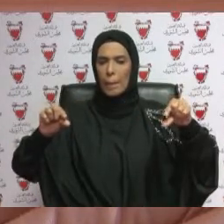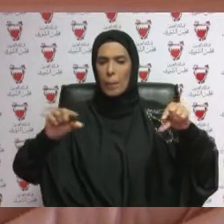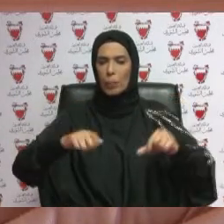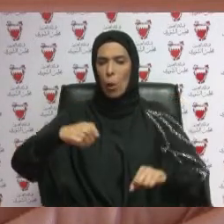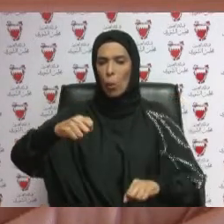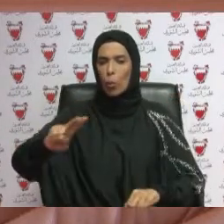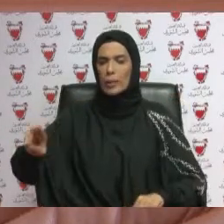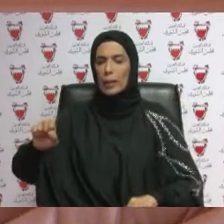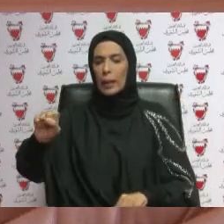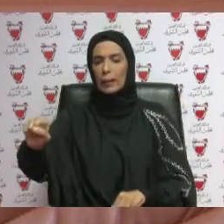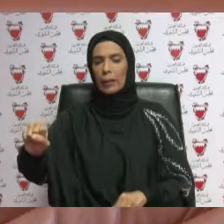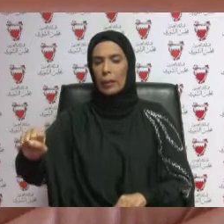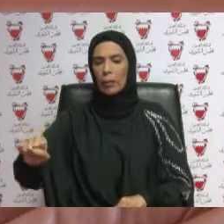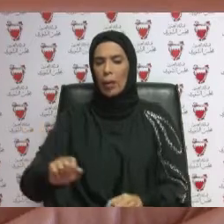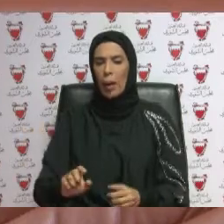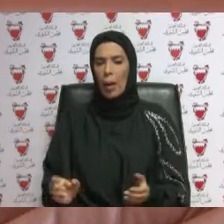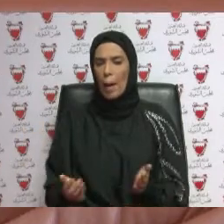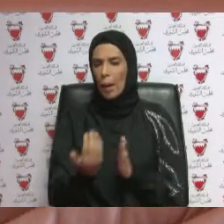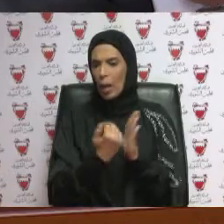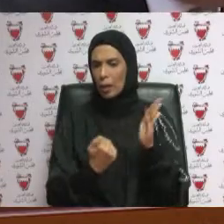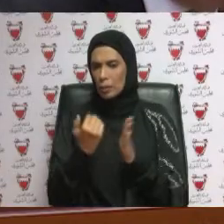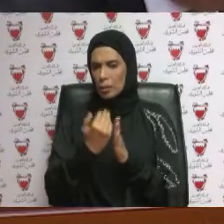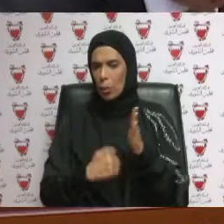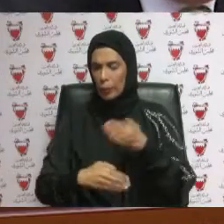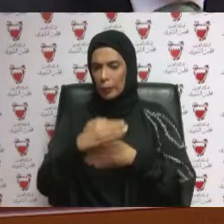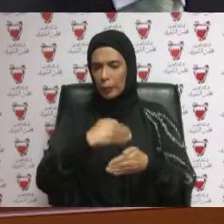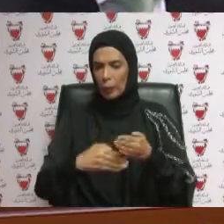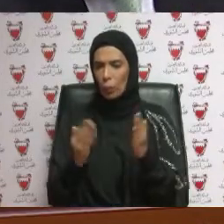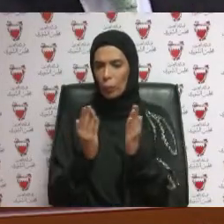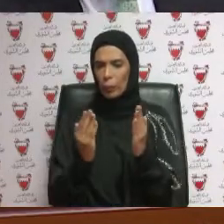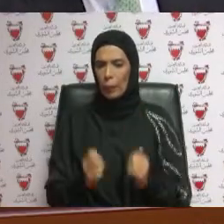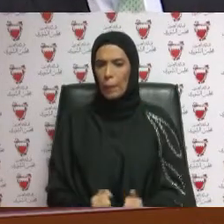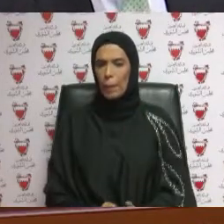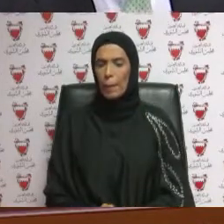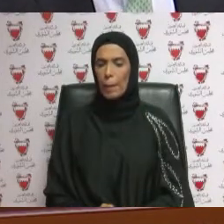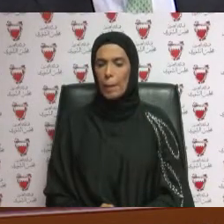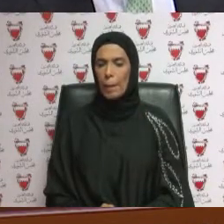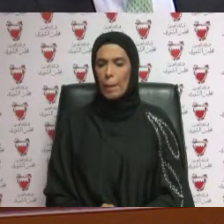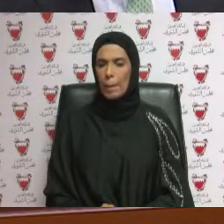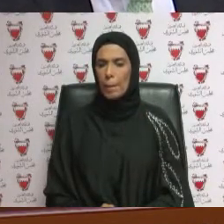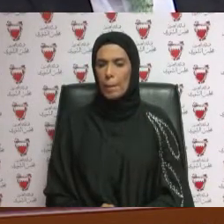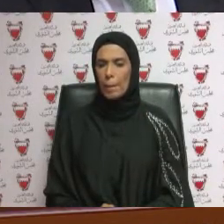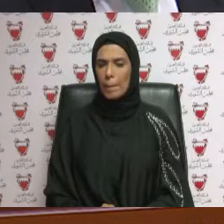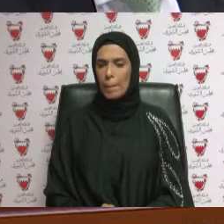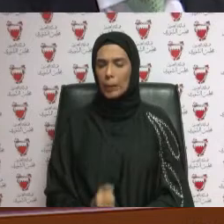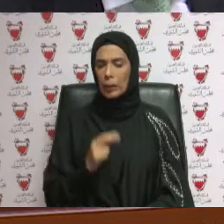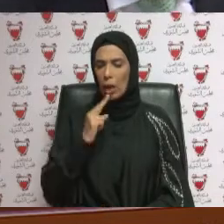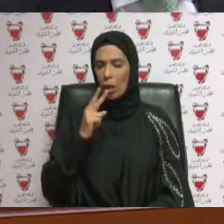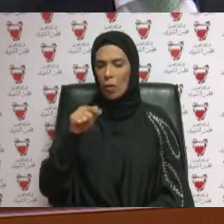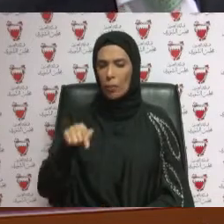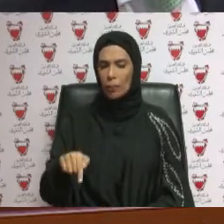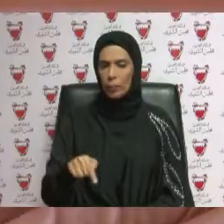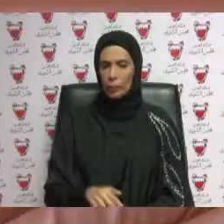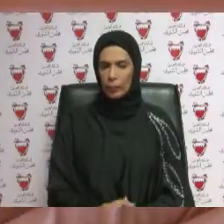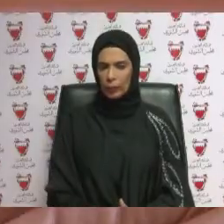المعنية لإعداد الدراسات البيئية والاقتصادية والعمرانية. السبب، هذه المادة تتحدث عن، نأخذها